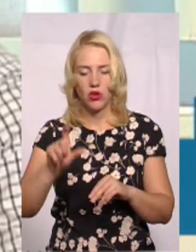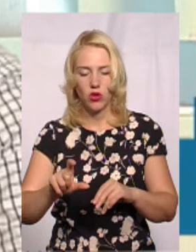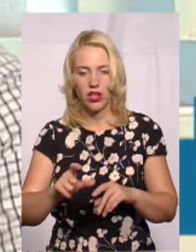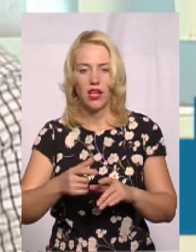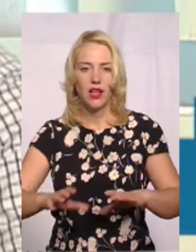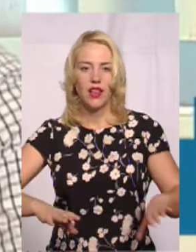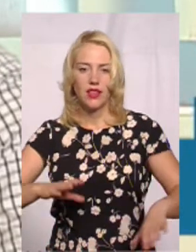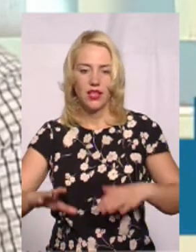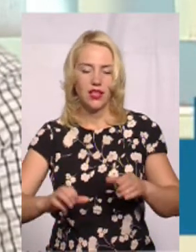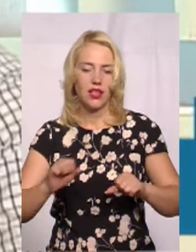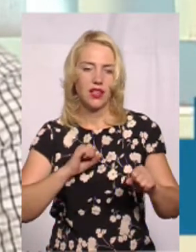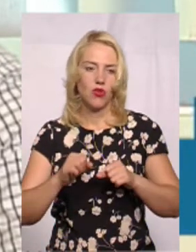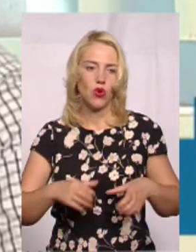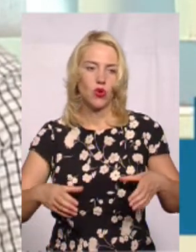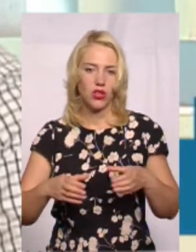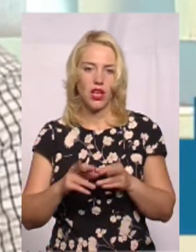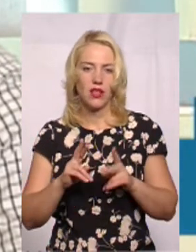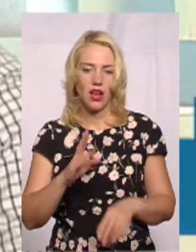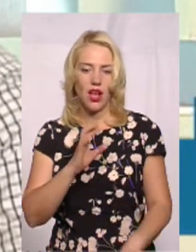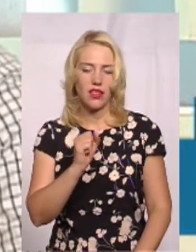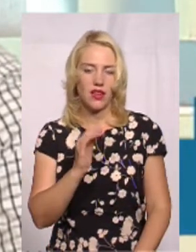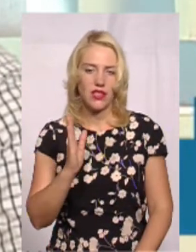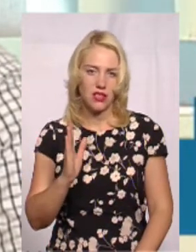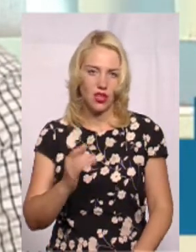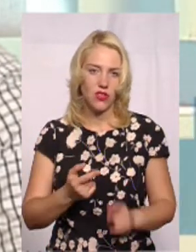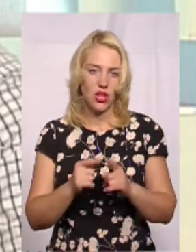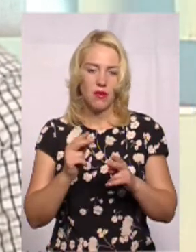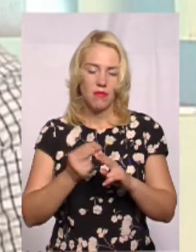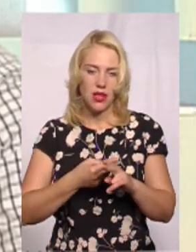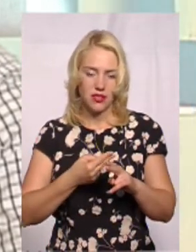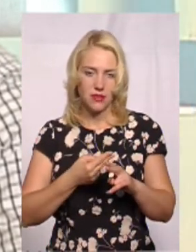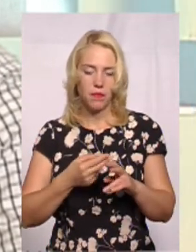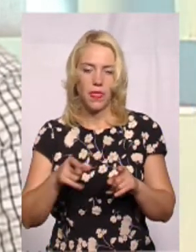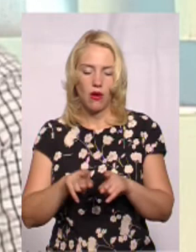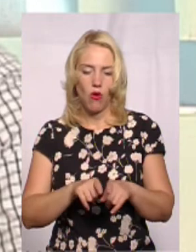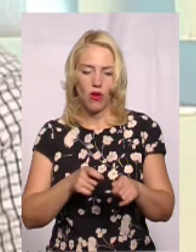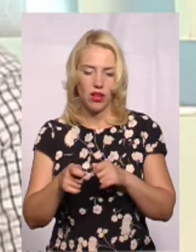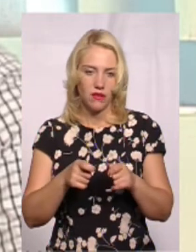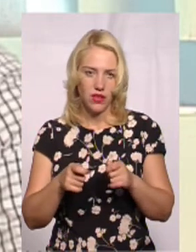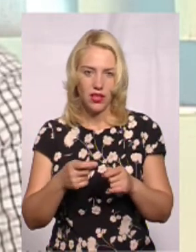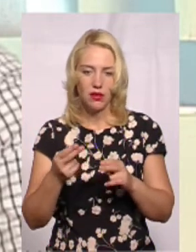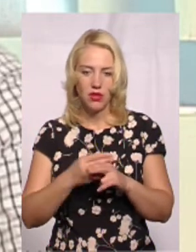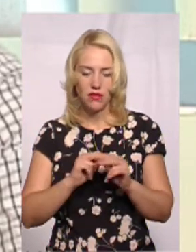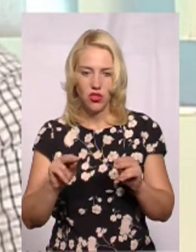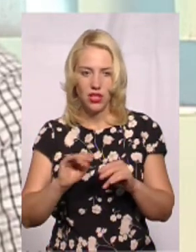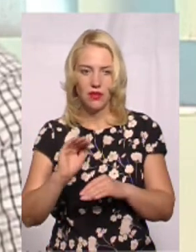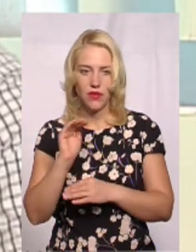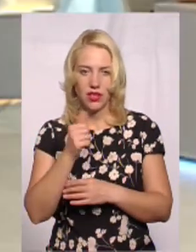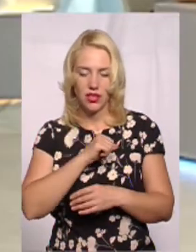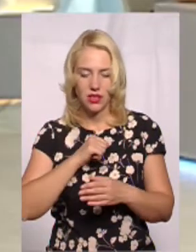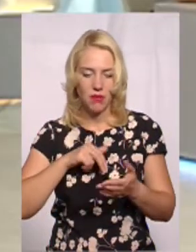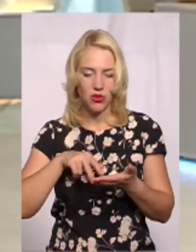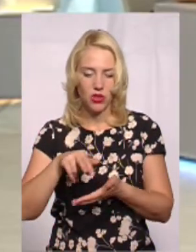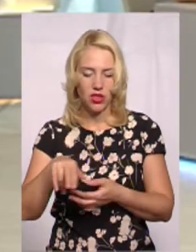наставника, тренера, керівника гуртка, як Андрій Васильович. Тому що без такого керівника, без вчителя, дитина сама дійти